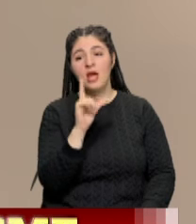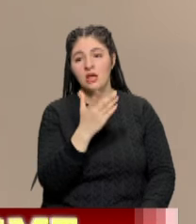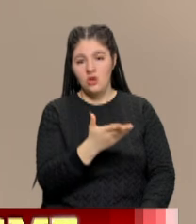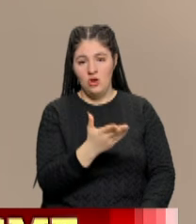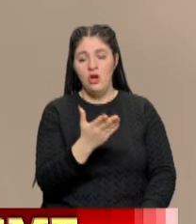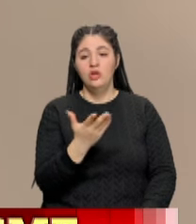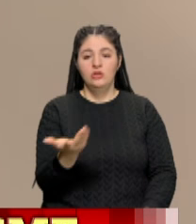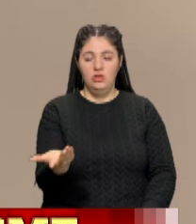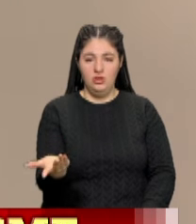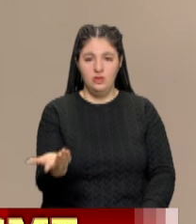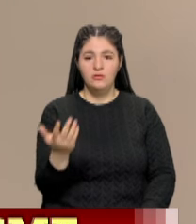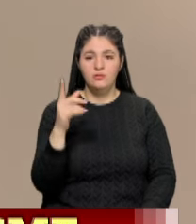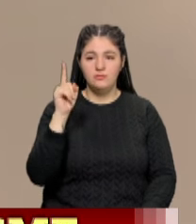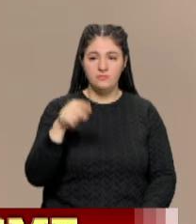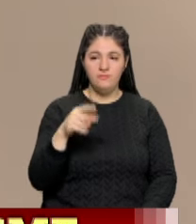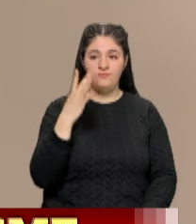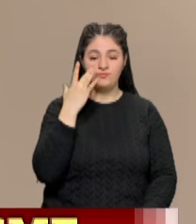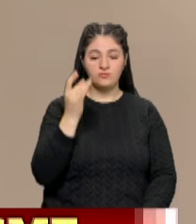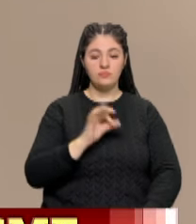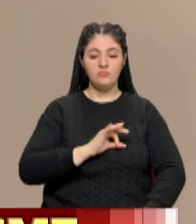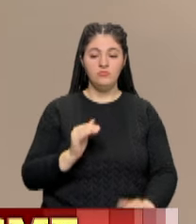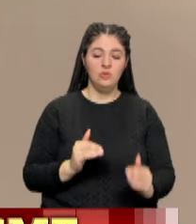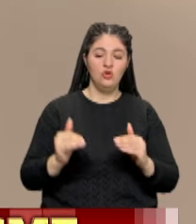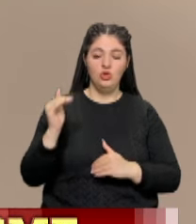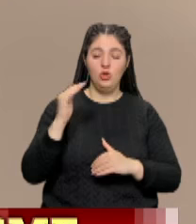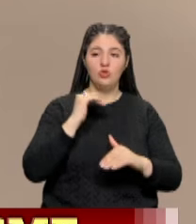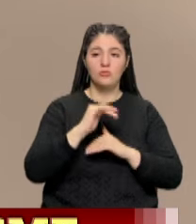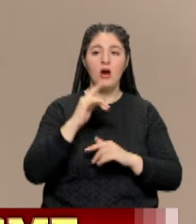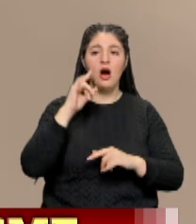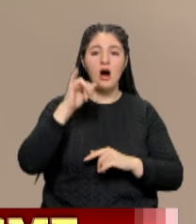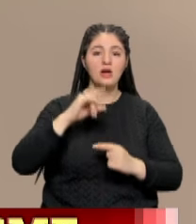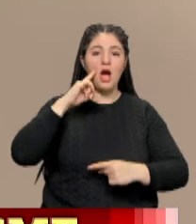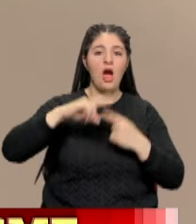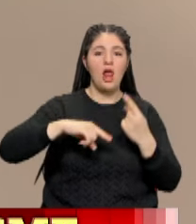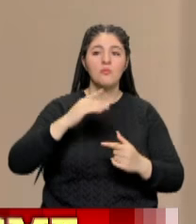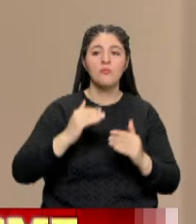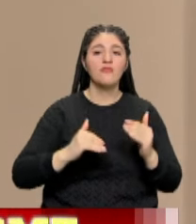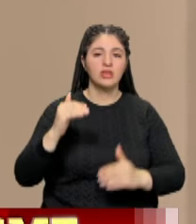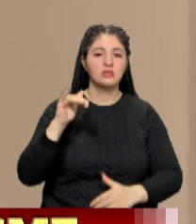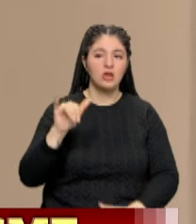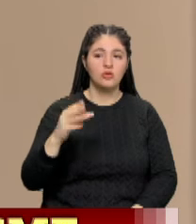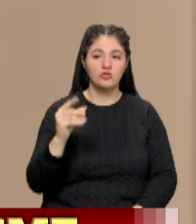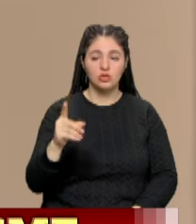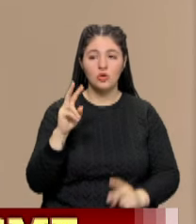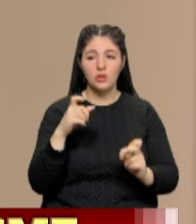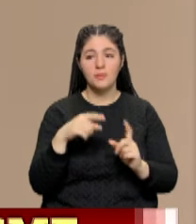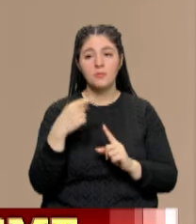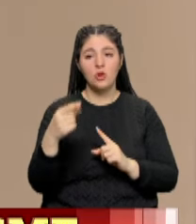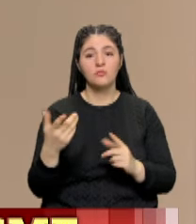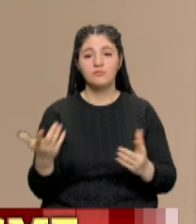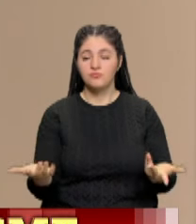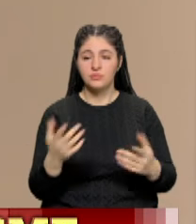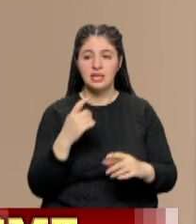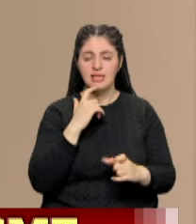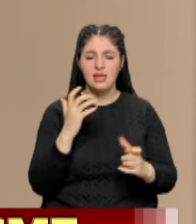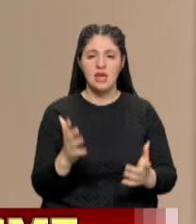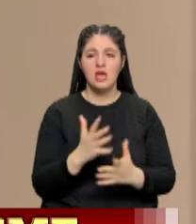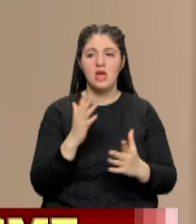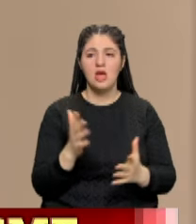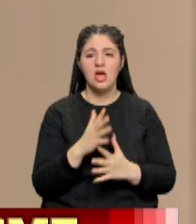gerekmektedir. Çünkü vergi bilinci yüksek toplumlarda hak arama bilinci de yüksek olacaktır. Meselenin bir diğer tarafı da